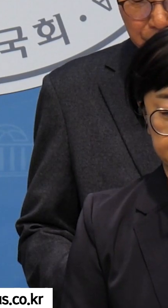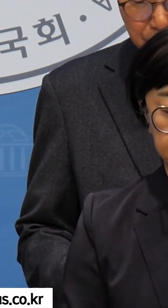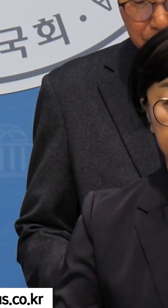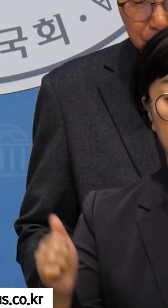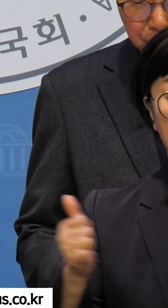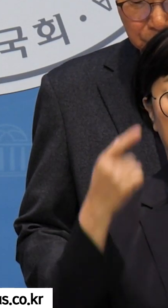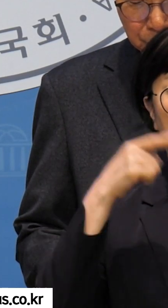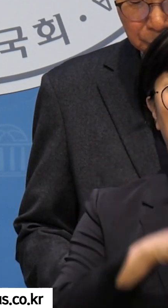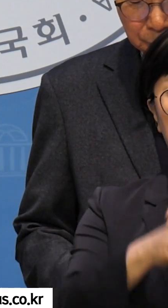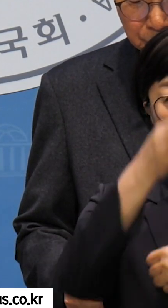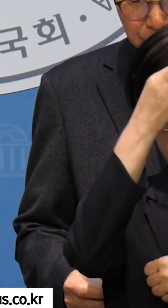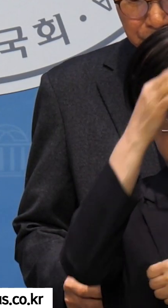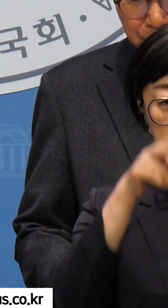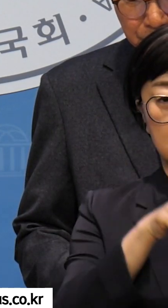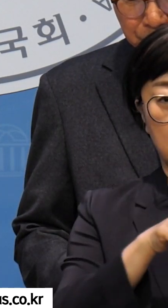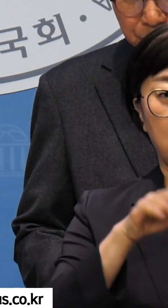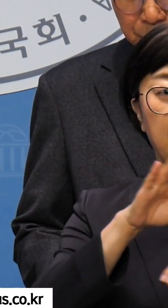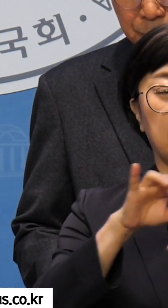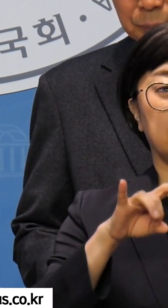국회